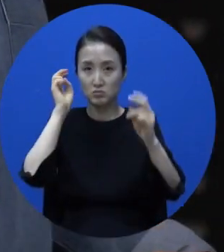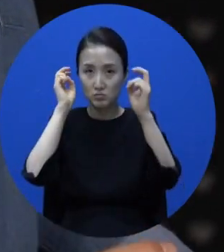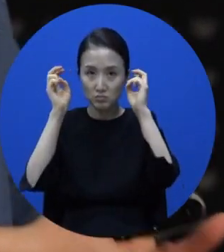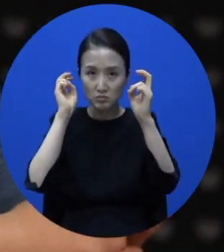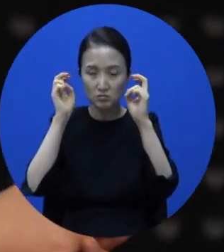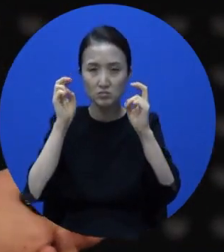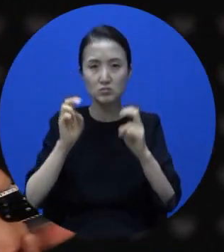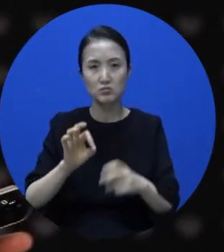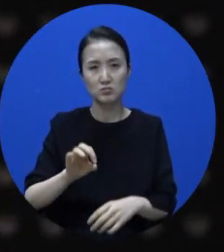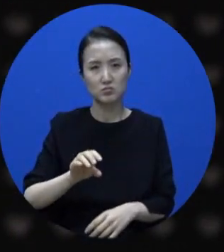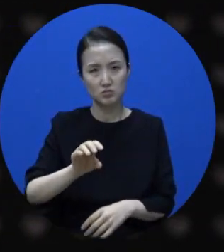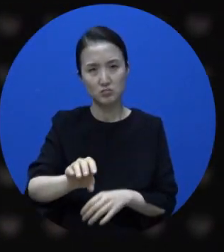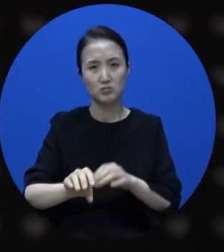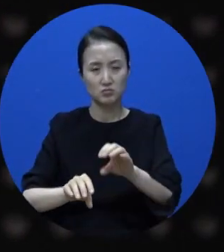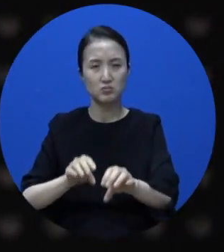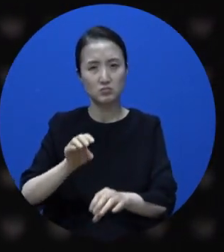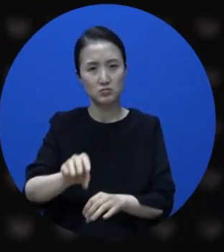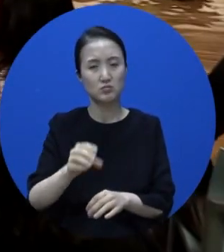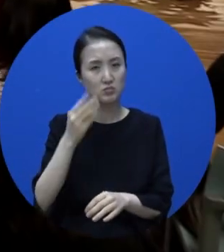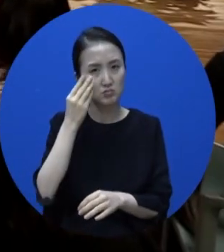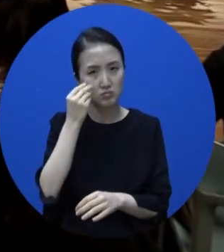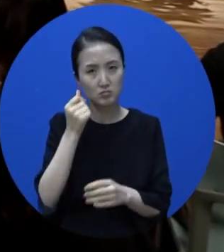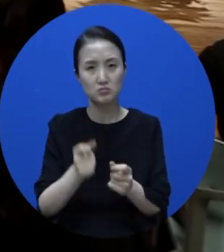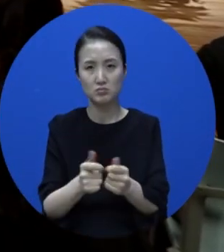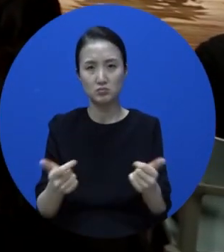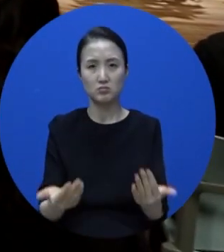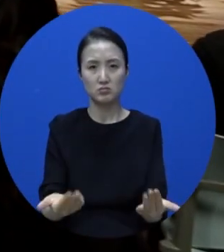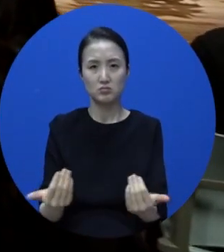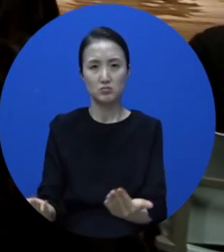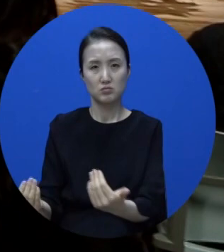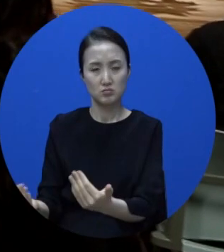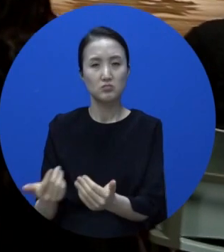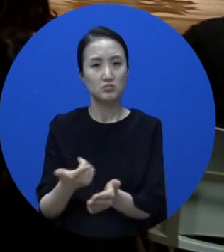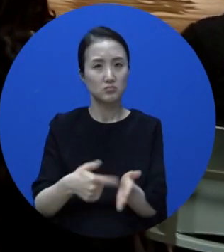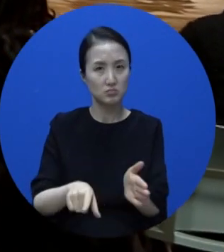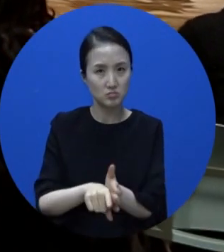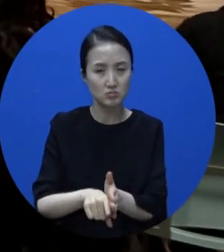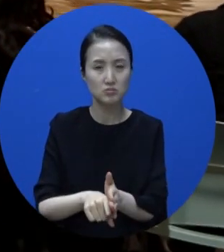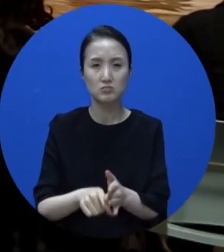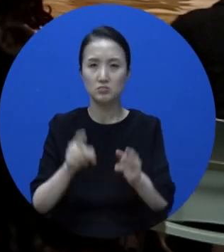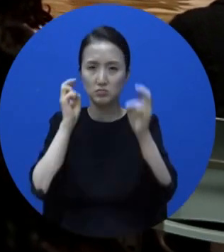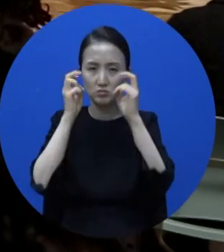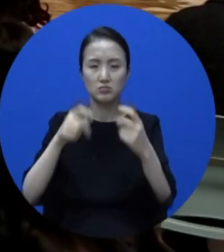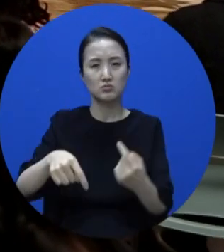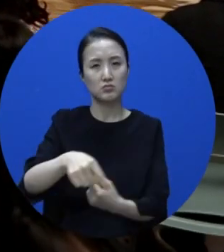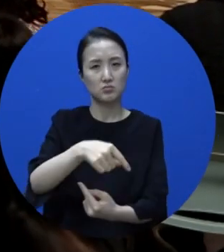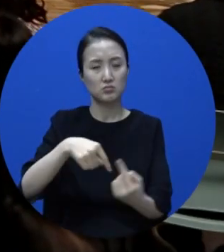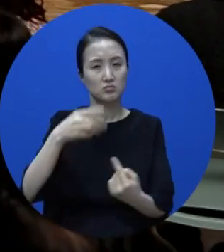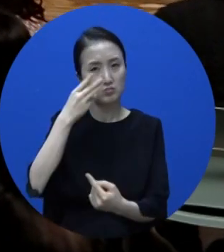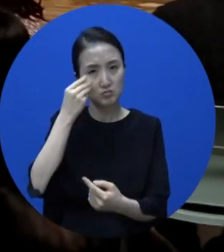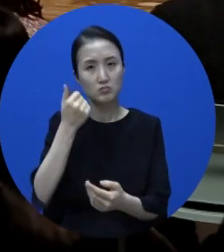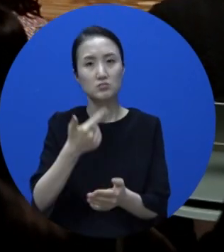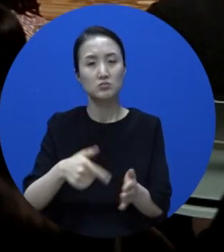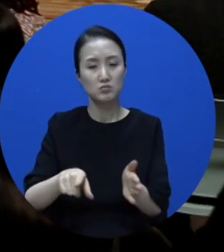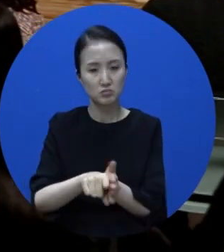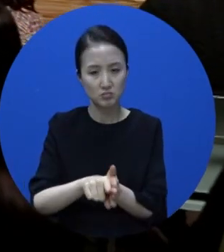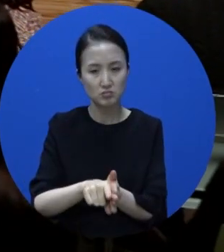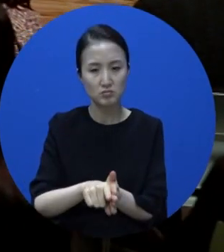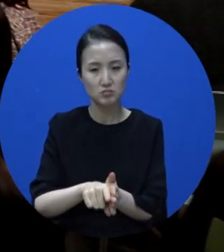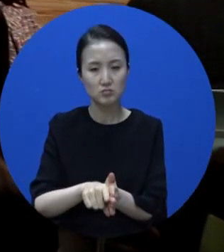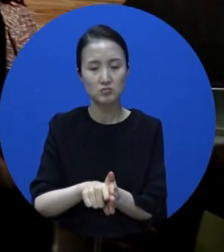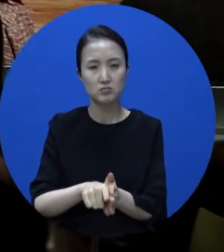적극적으로 투자할 수 있도록 기업들이 더 적극적으로 경영할 수 있도록 투자